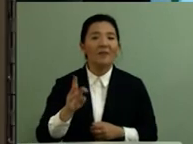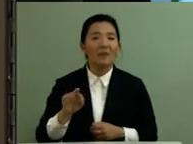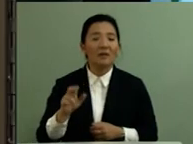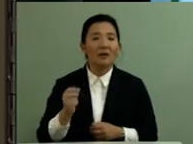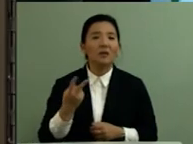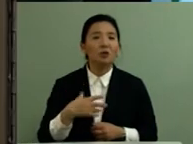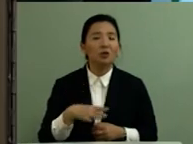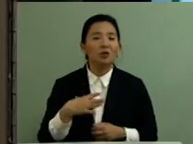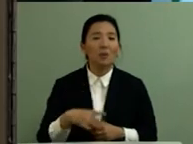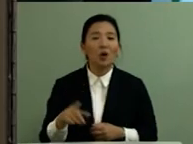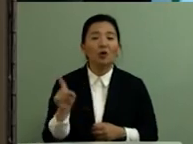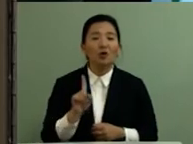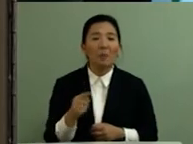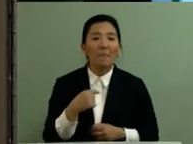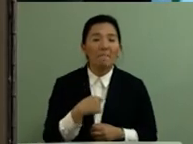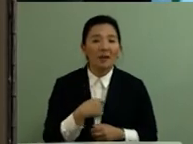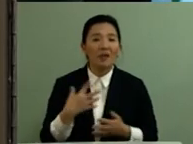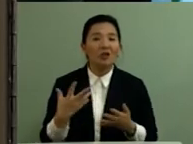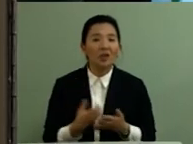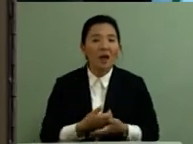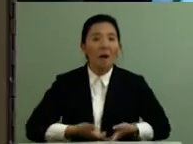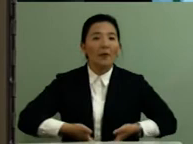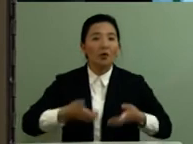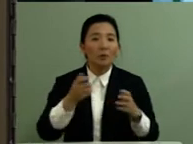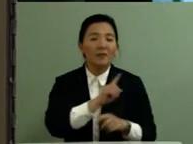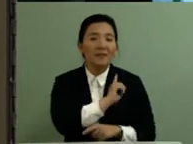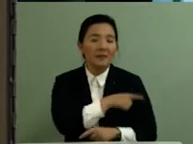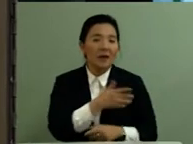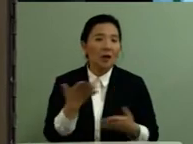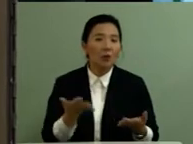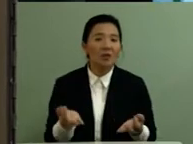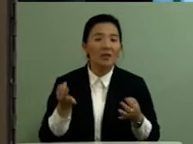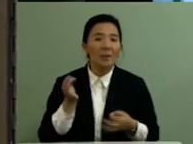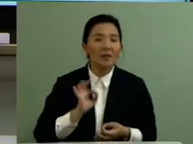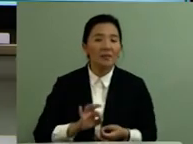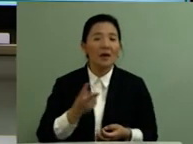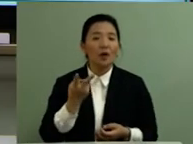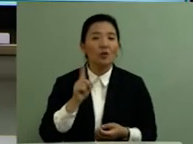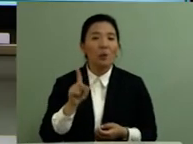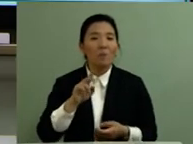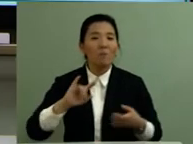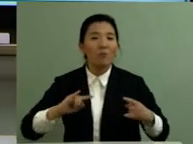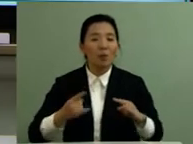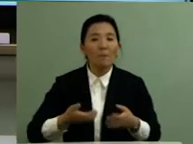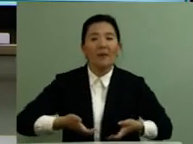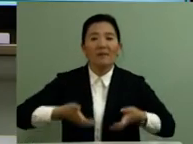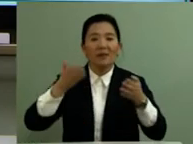чего оно мне? Значит, мы нашли подъемную силу, которая необходима для того, чтобы блок поднять